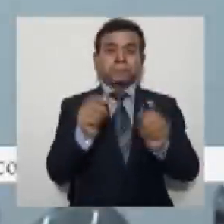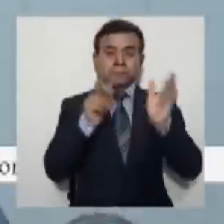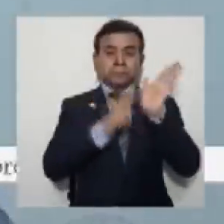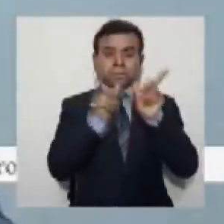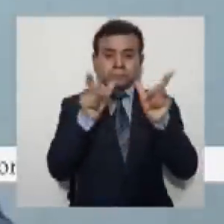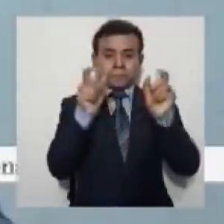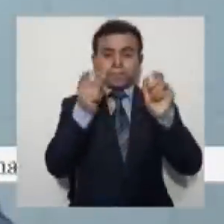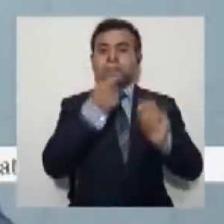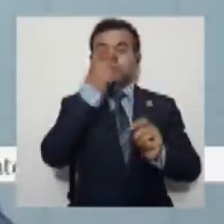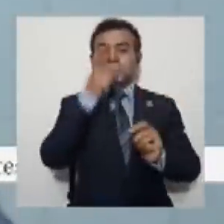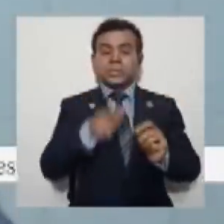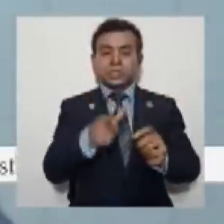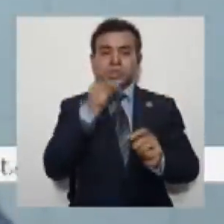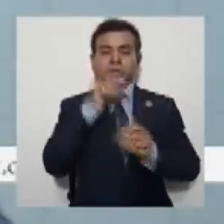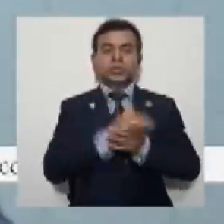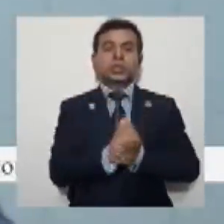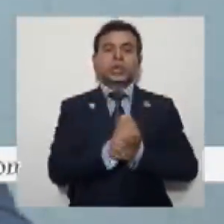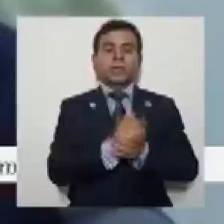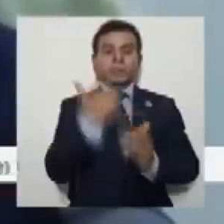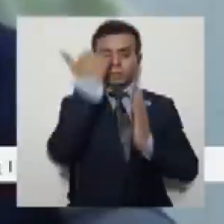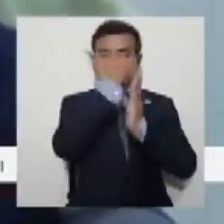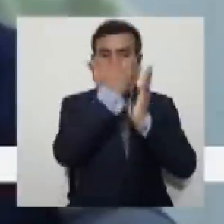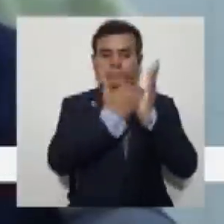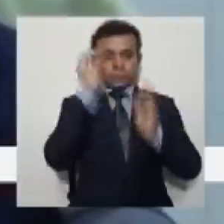করোনায় আক্রান্ত হয়েছে 414 জন।